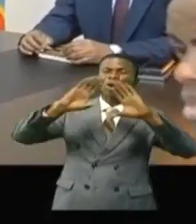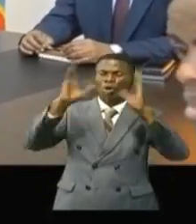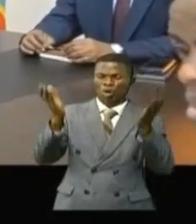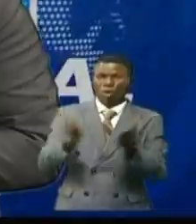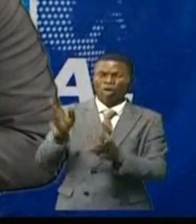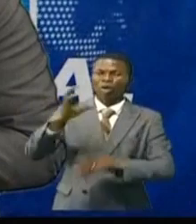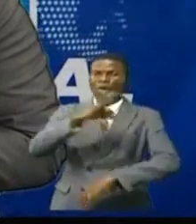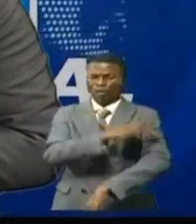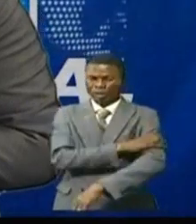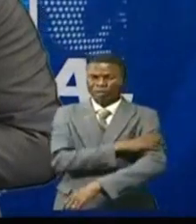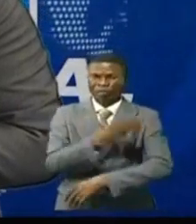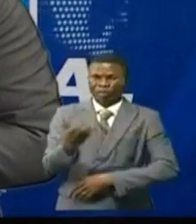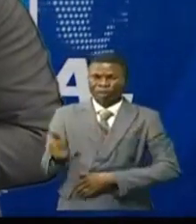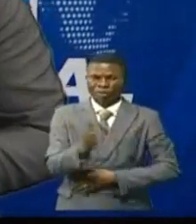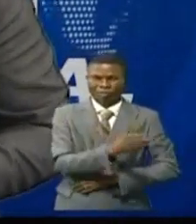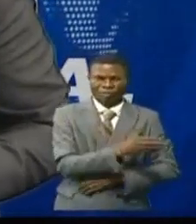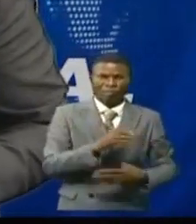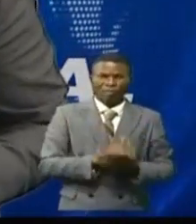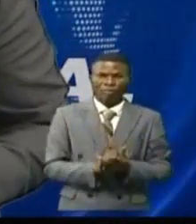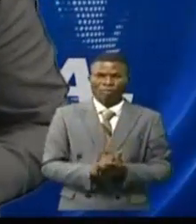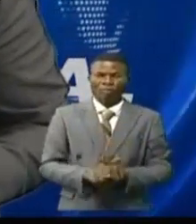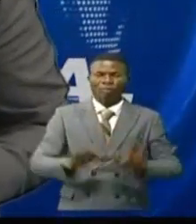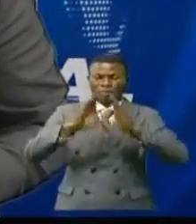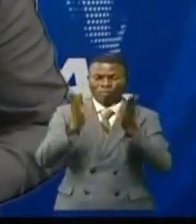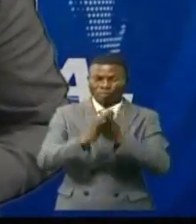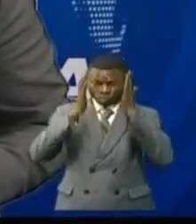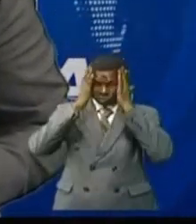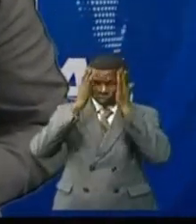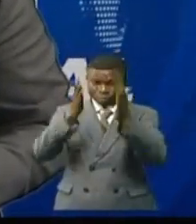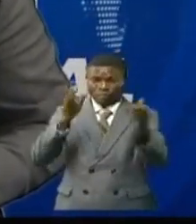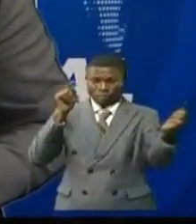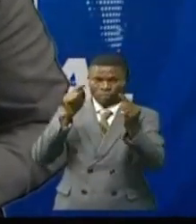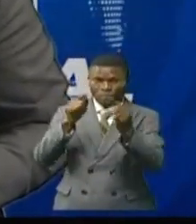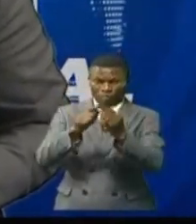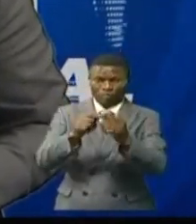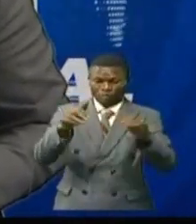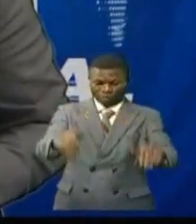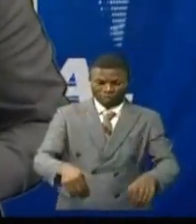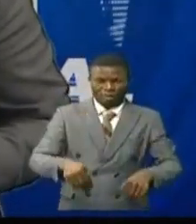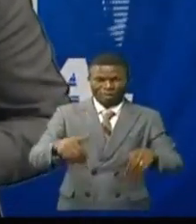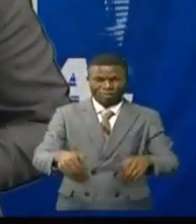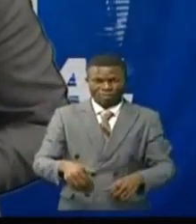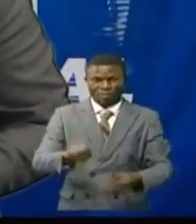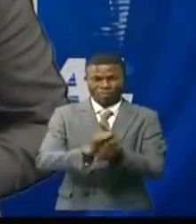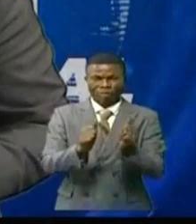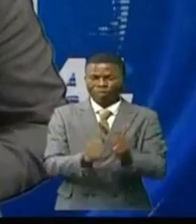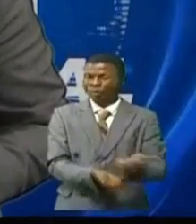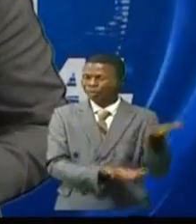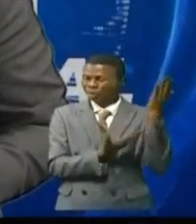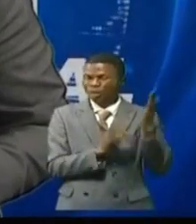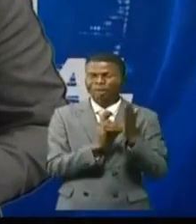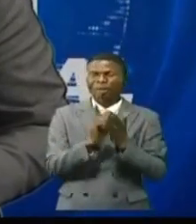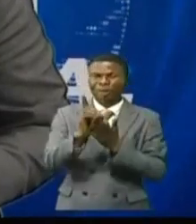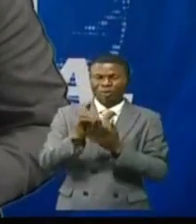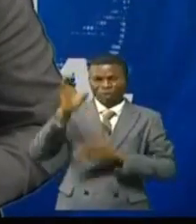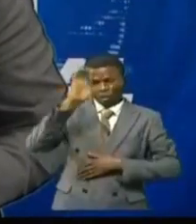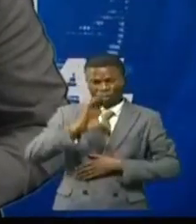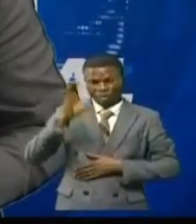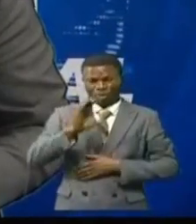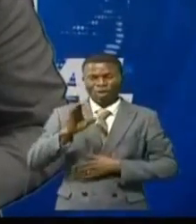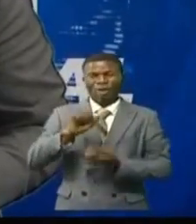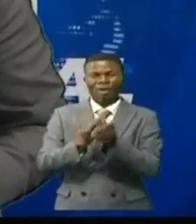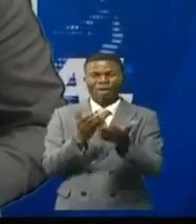civile. Alors que tous les regards sont tournés vers l'agriculture comme secteur porteur de croissance, les chercheurs du